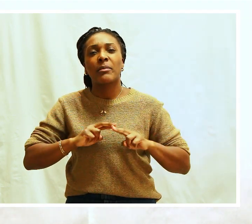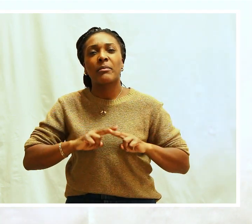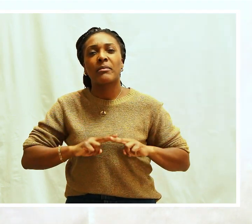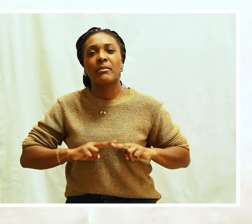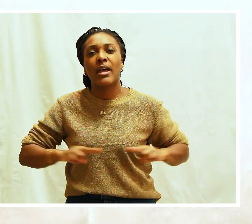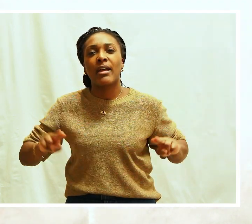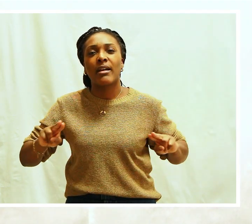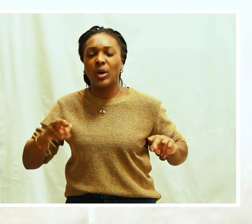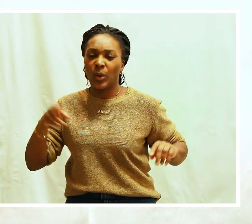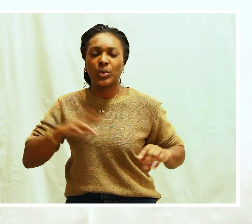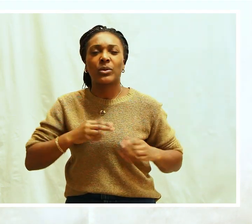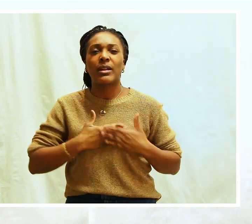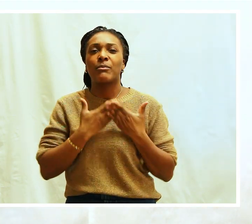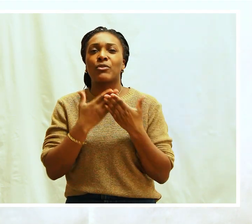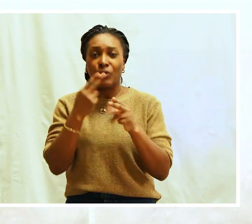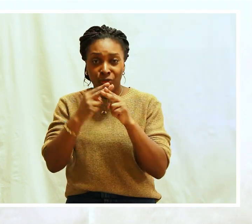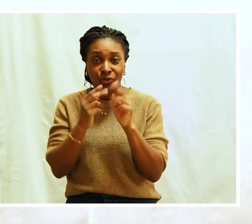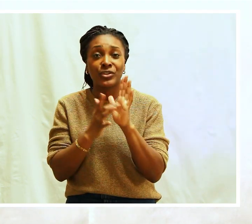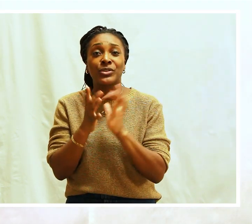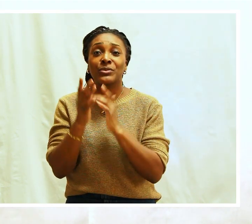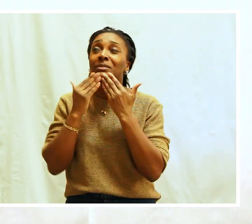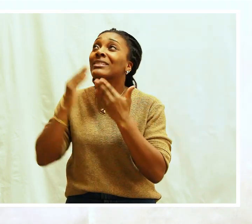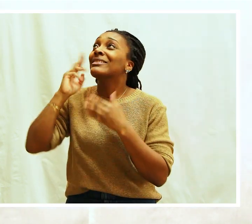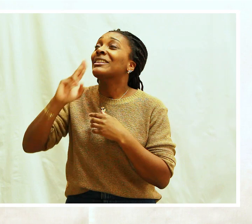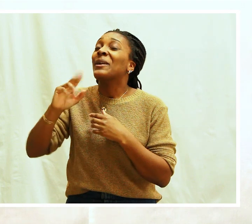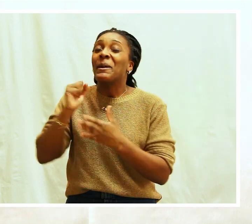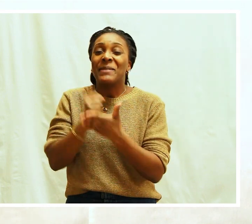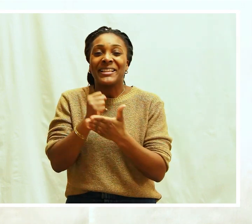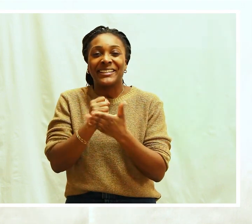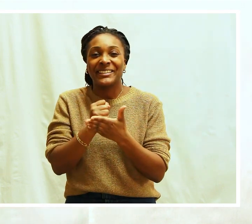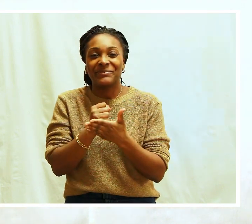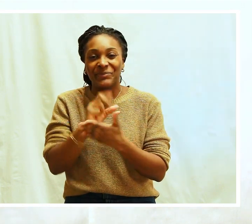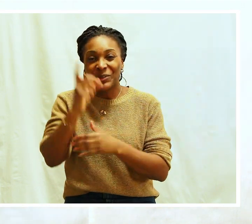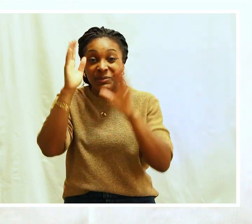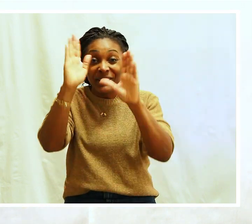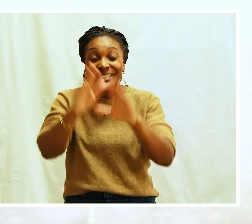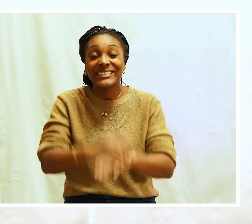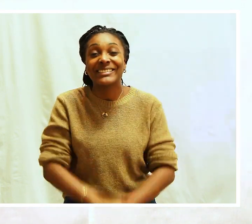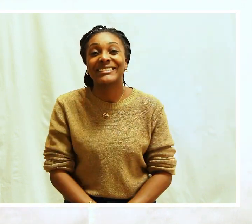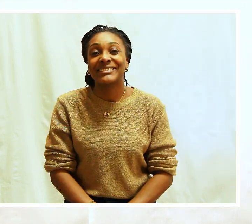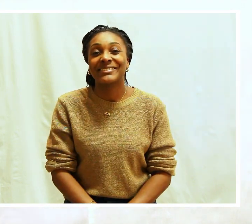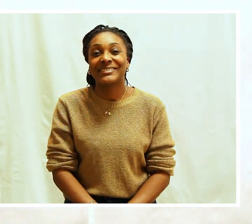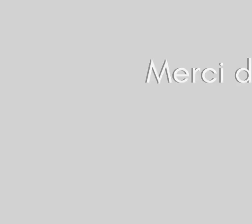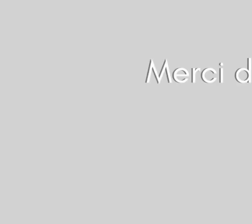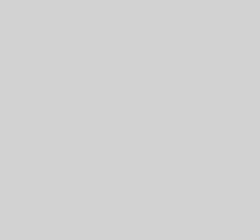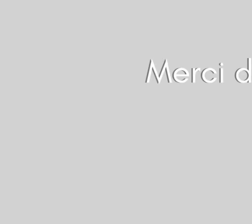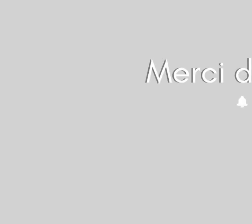cœurs. Dans le nom de Jésus, j'ai prié. Merci, Seigneur. Amen. Que Dieu vous bénisse.